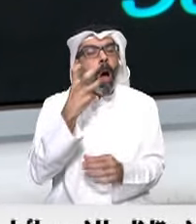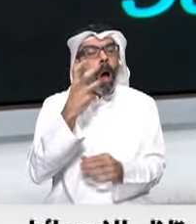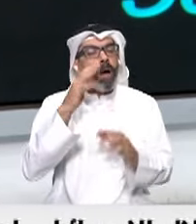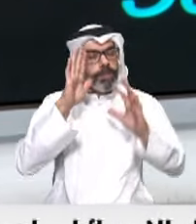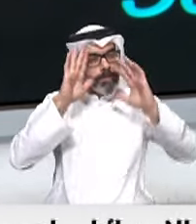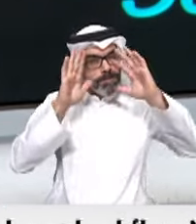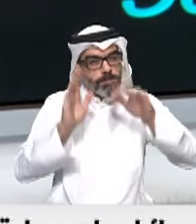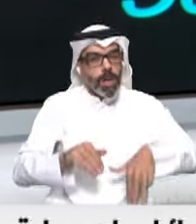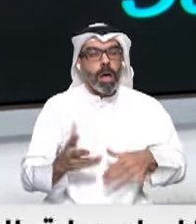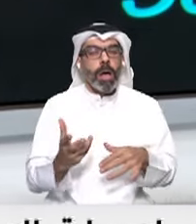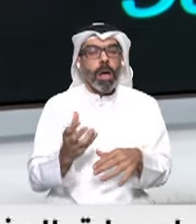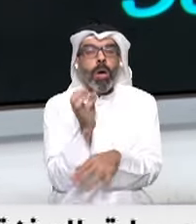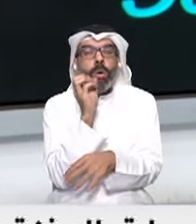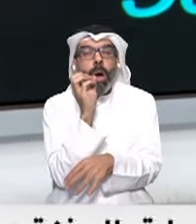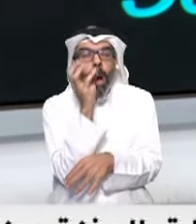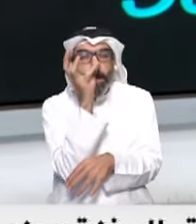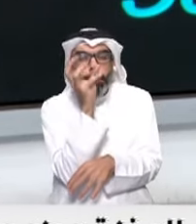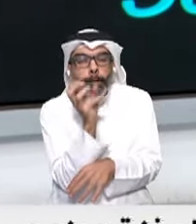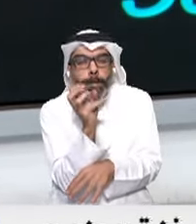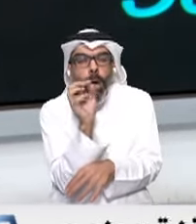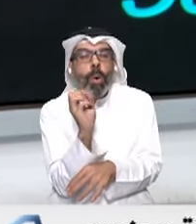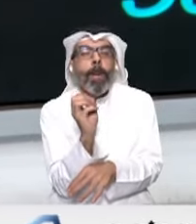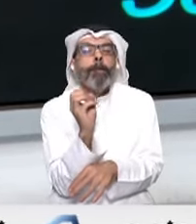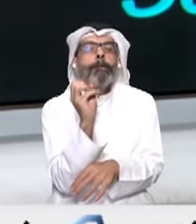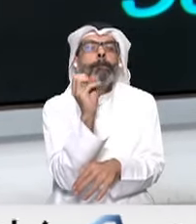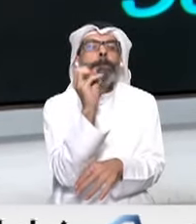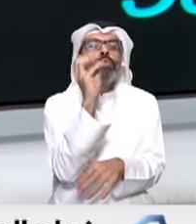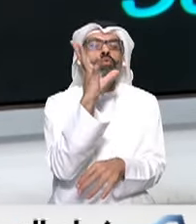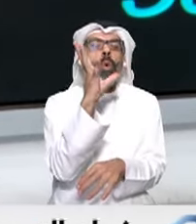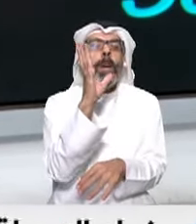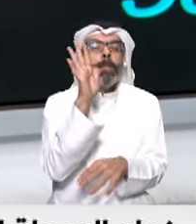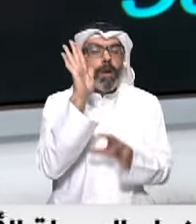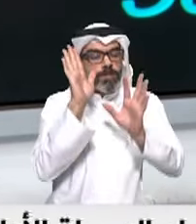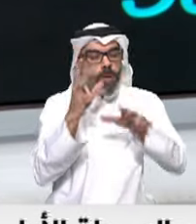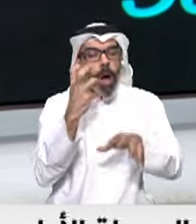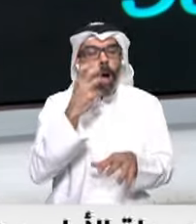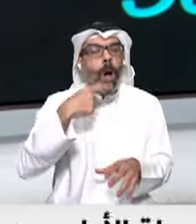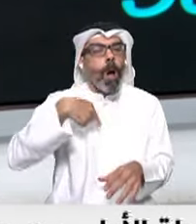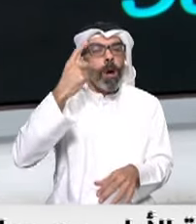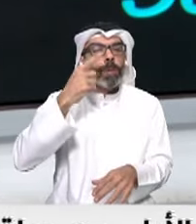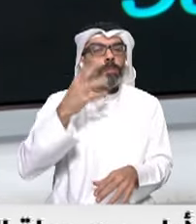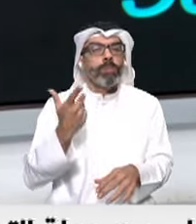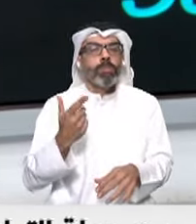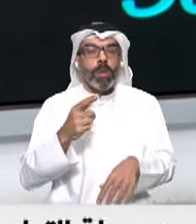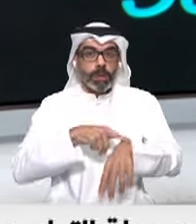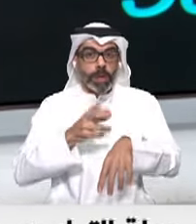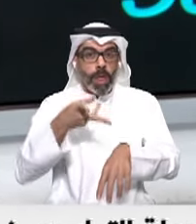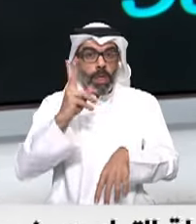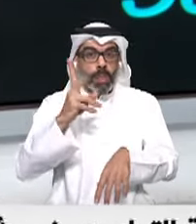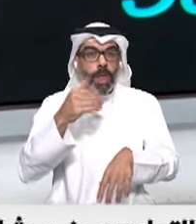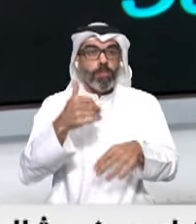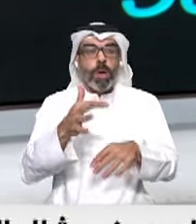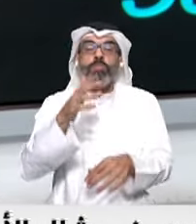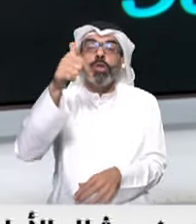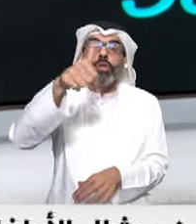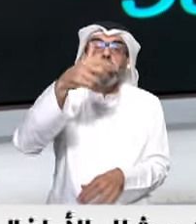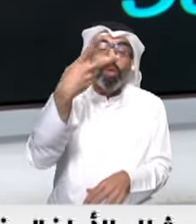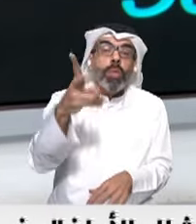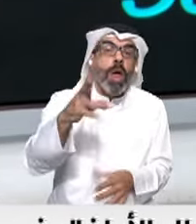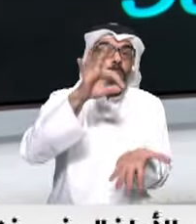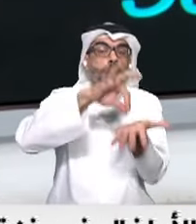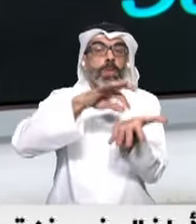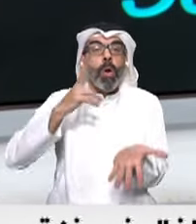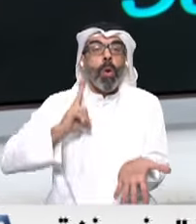مع ساعات المساء الاولى وشديده الحراره خلال فتره النهار درجات الحراره للساعه 12 في مدينه الكويت 36 درجه مئويه